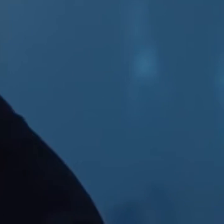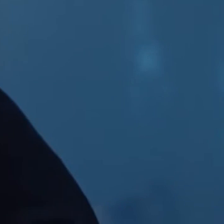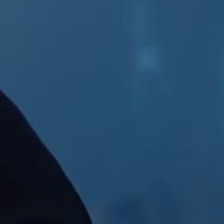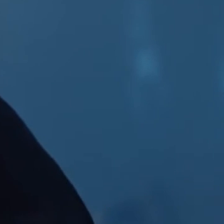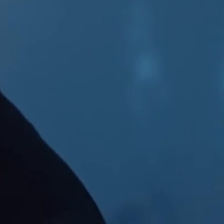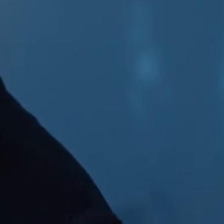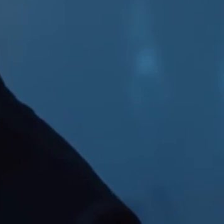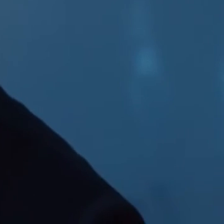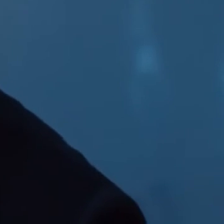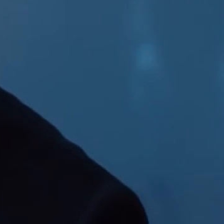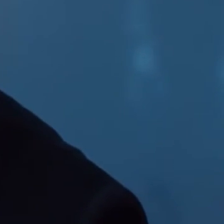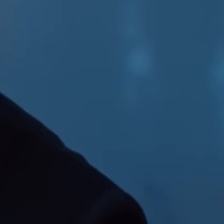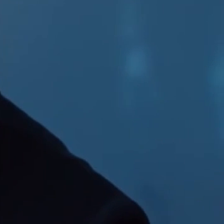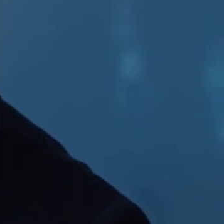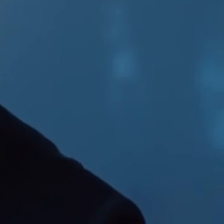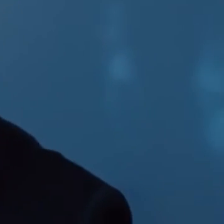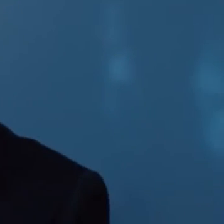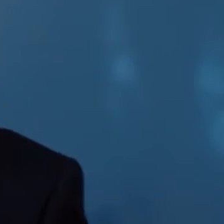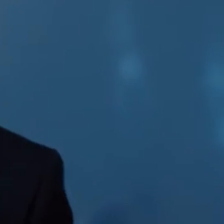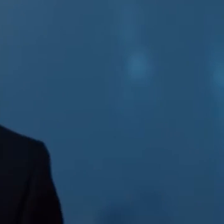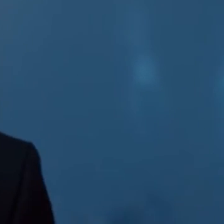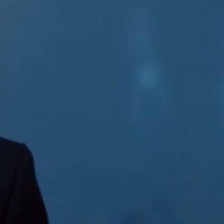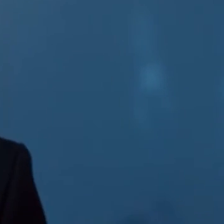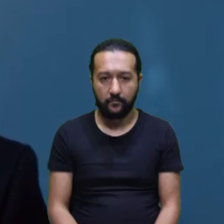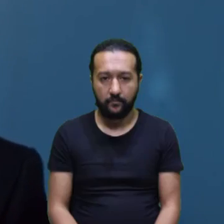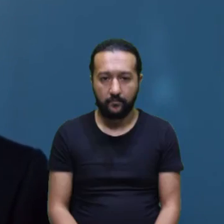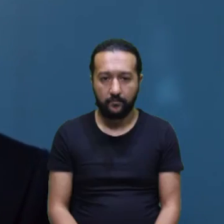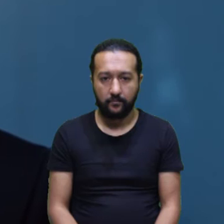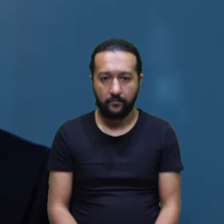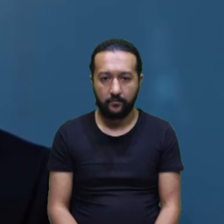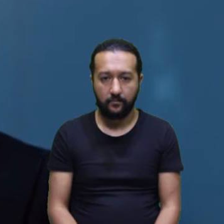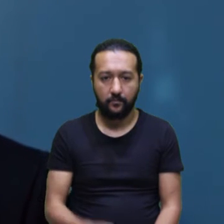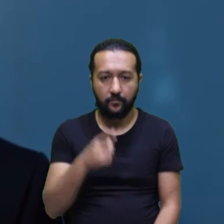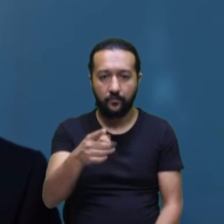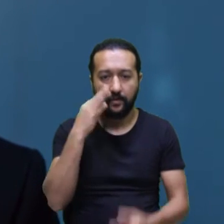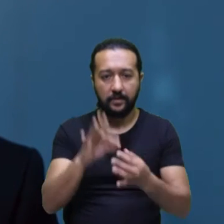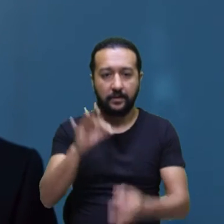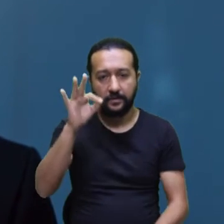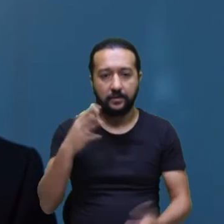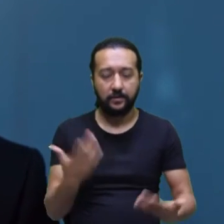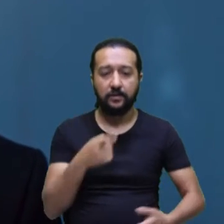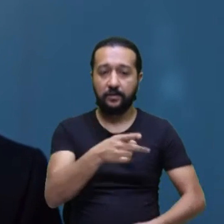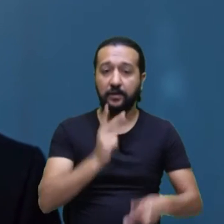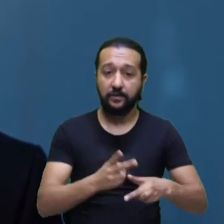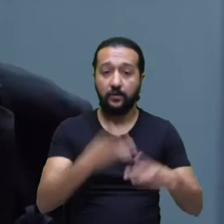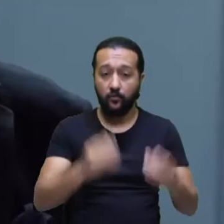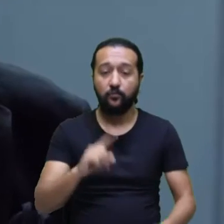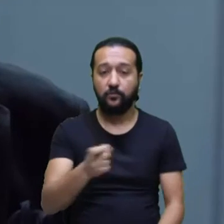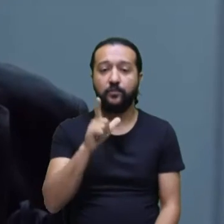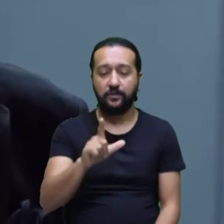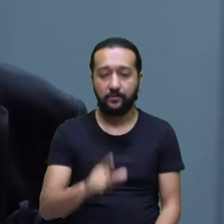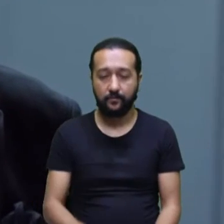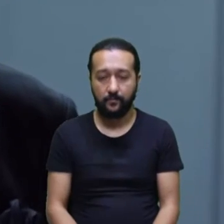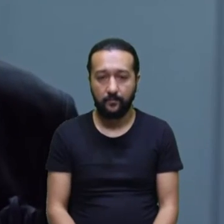kapıldılar. Polat cesede bakıp tekrar önüne döndü. Bu insan tacirlerini bulmamız lazım Cahit.